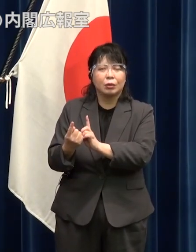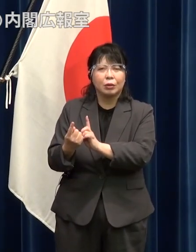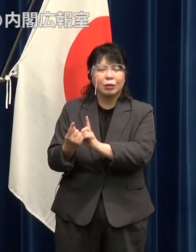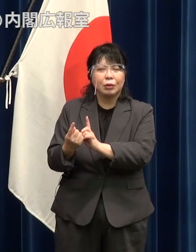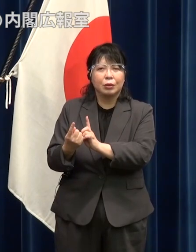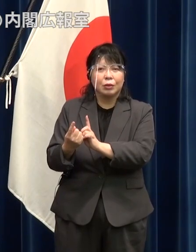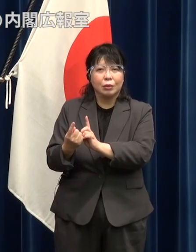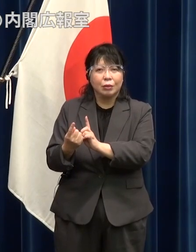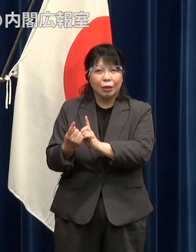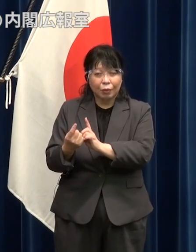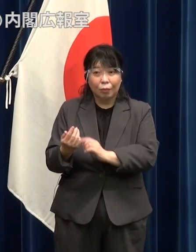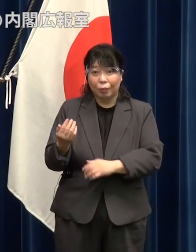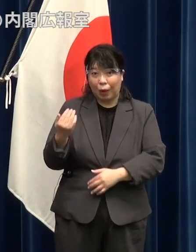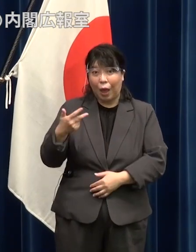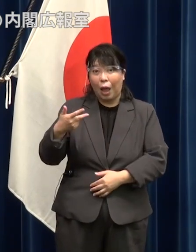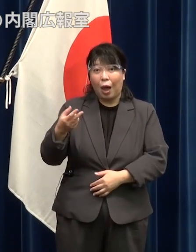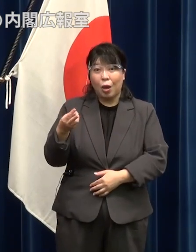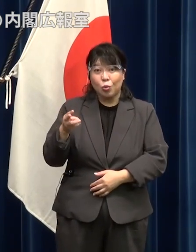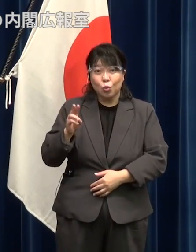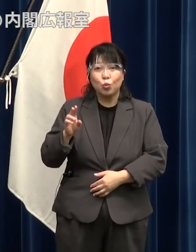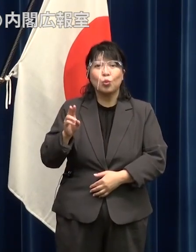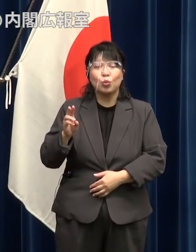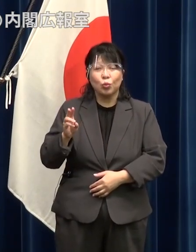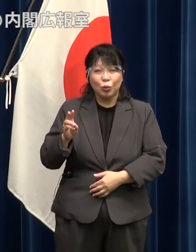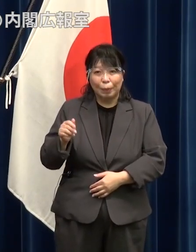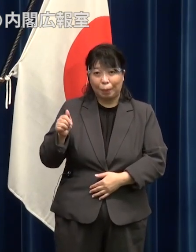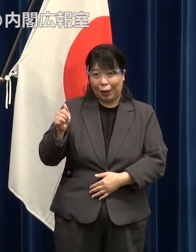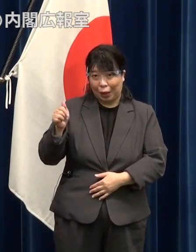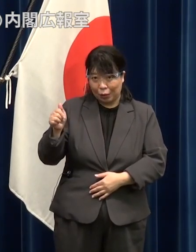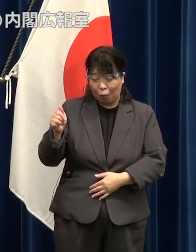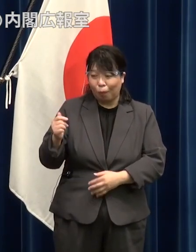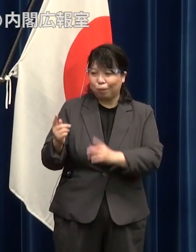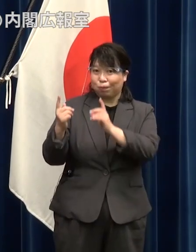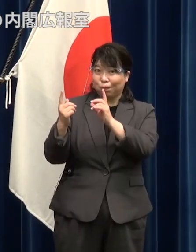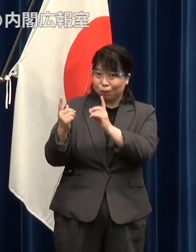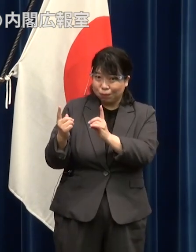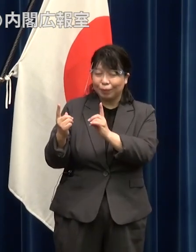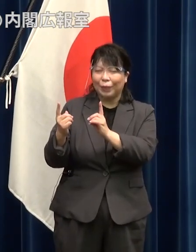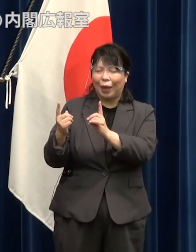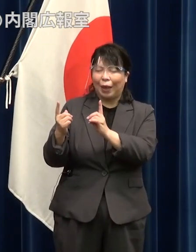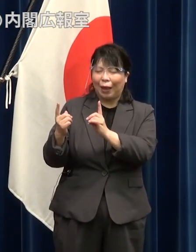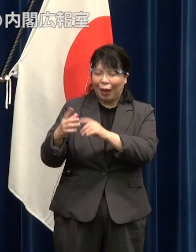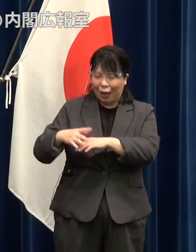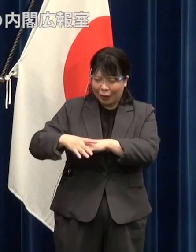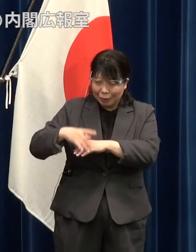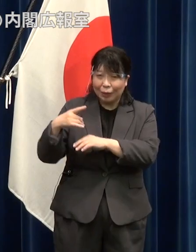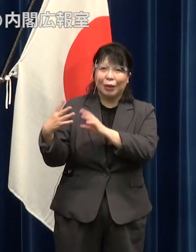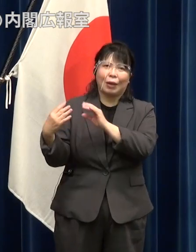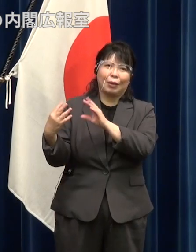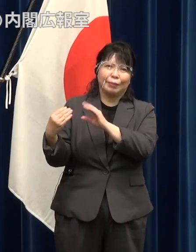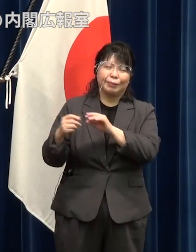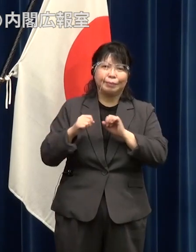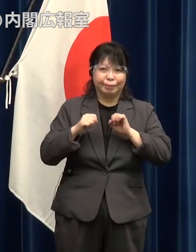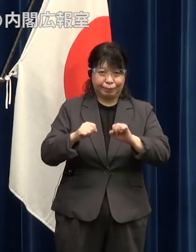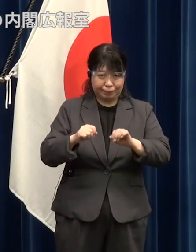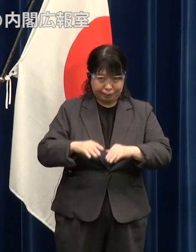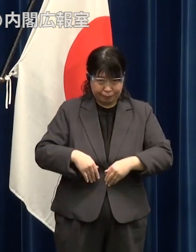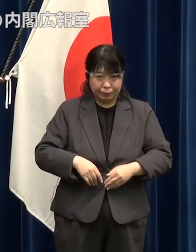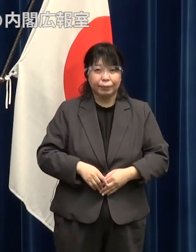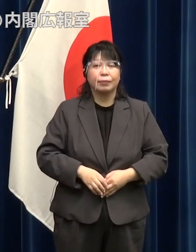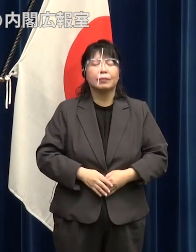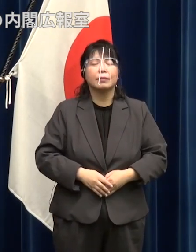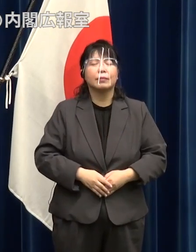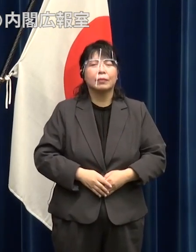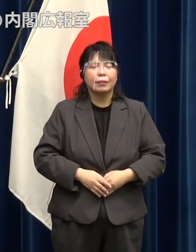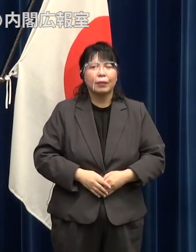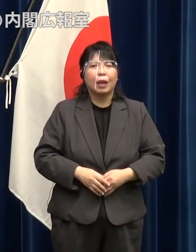般習近平国家主席と対面で初めての日中首脳会談を行いました。日中